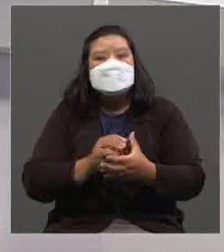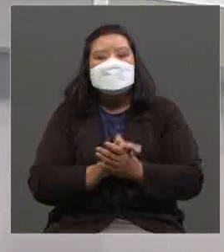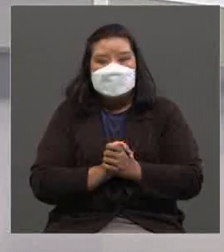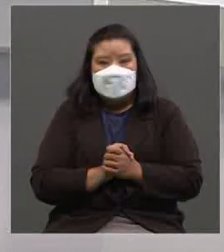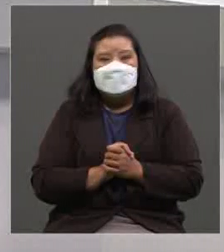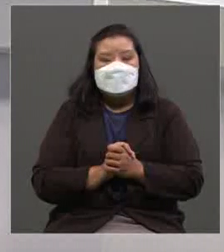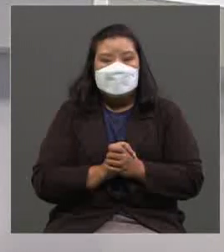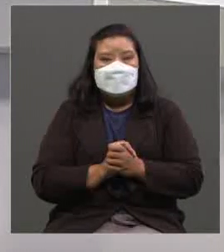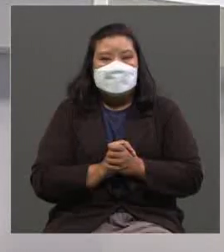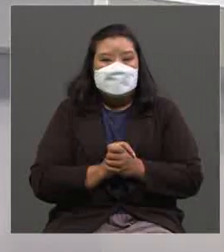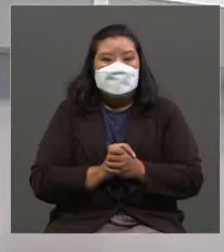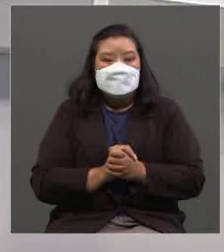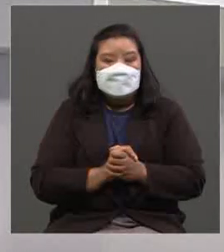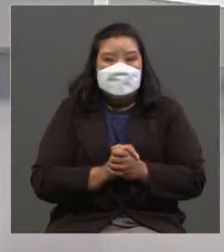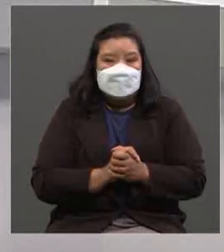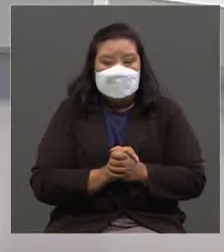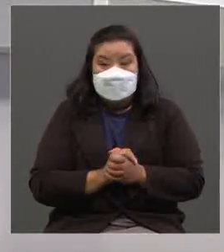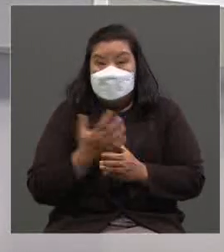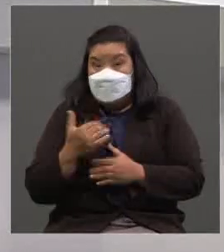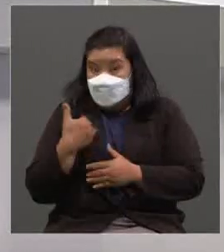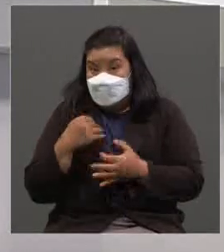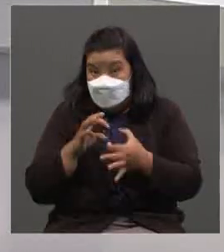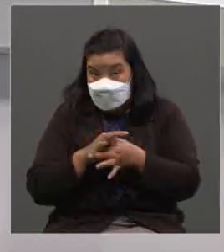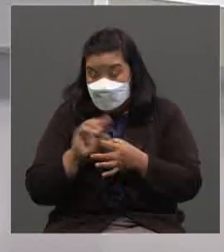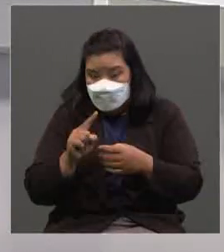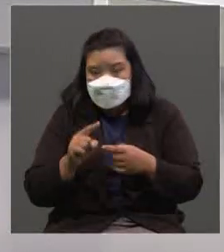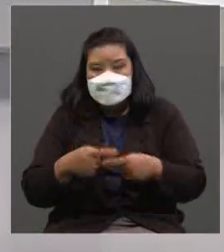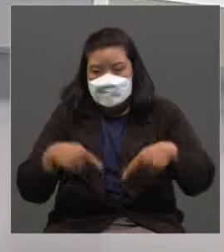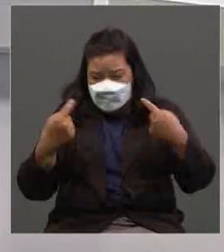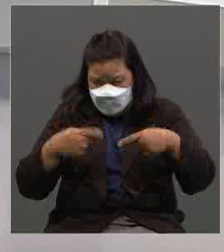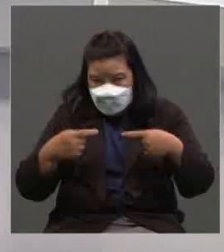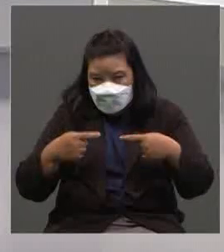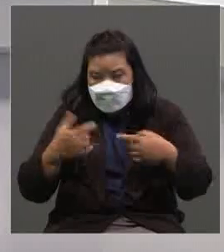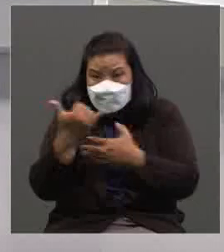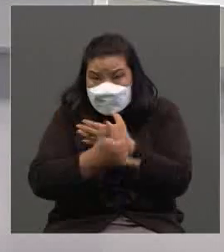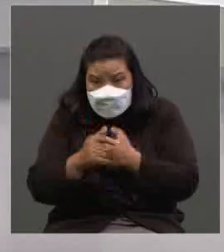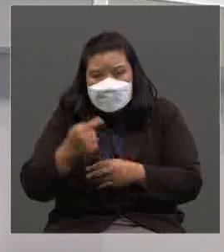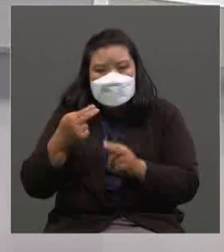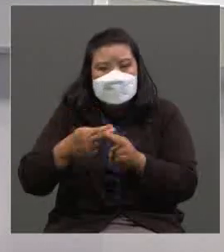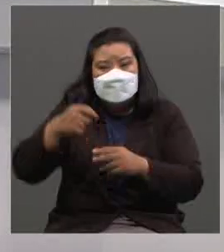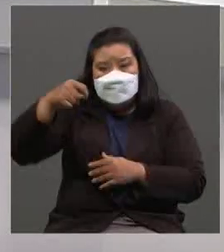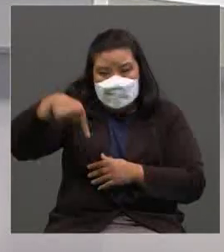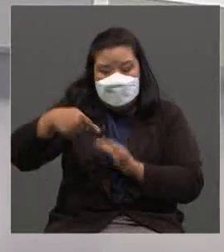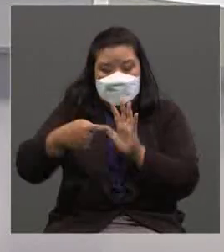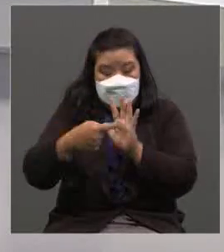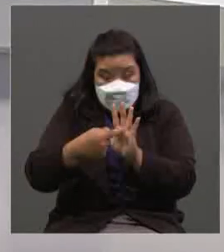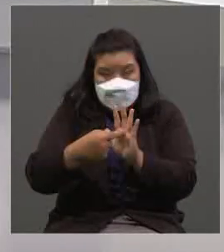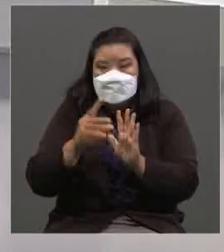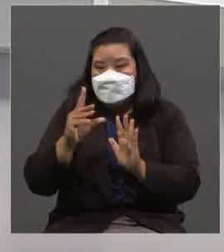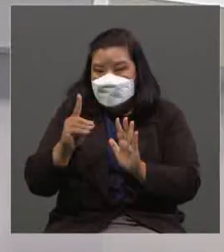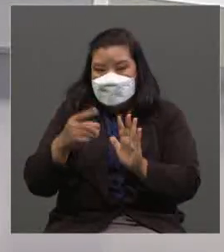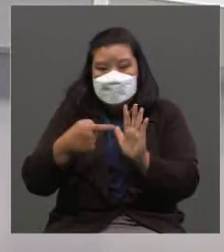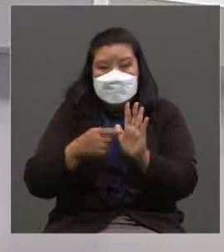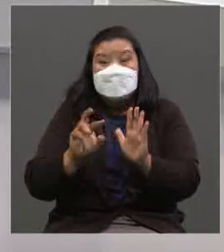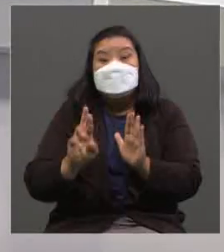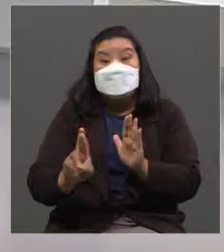ไปต่อกันที่เรื่องของผลกระทบที่เกิดขึ้นจากการสู้รบภายในซูดานนะครับแต่ผลที่กฎกระทบก็คือคนไทยที่อาศัยอยู่ในประเทศซูดาน